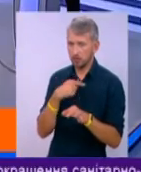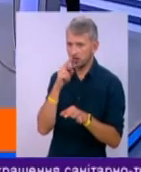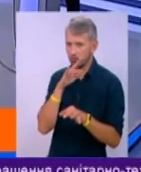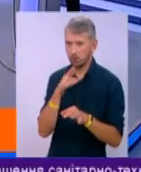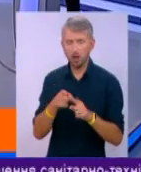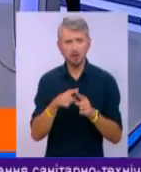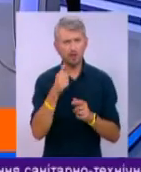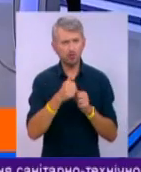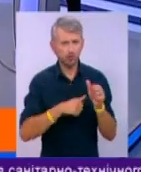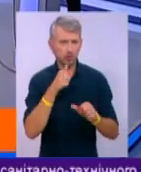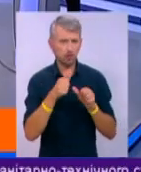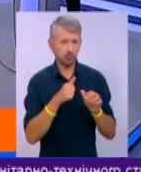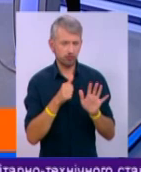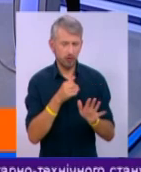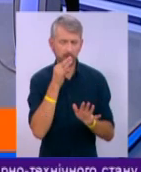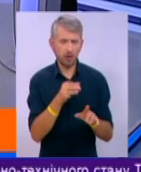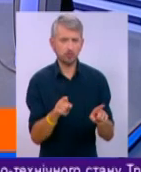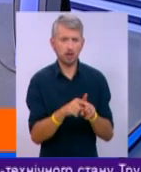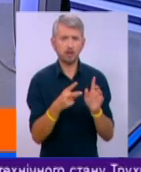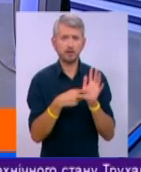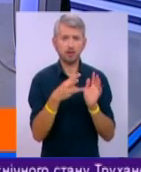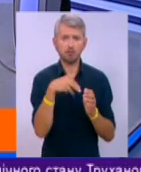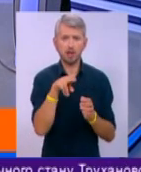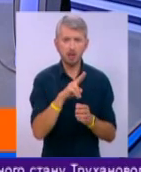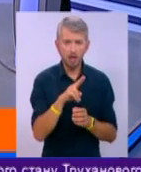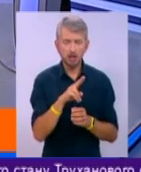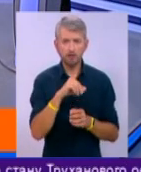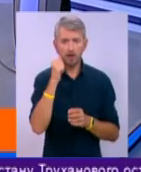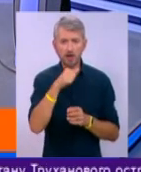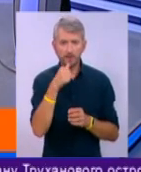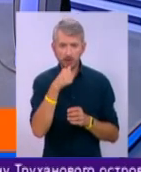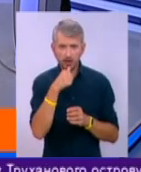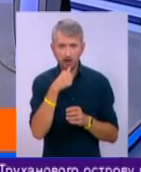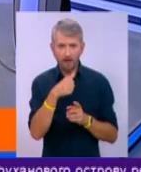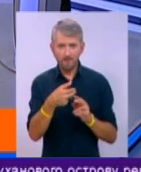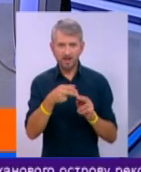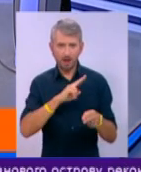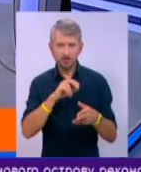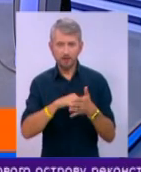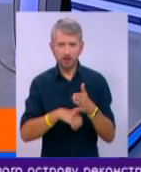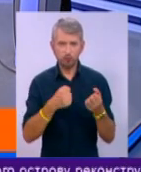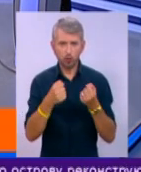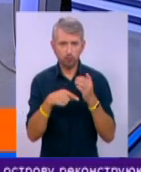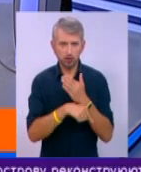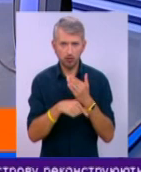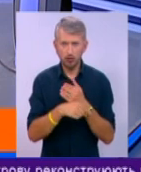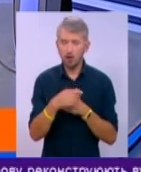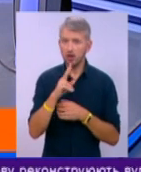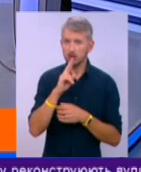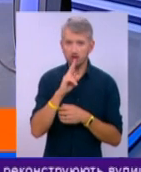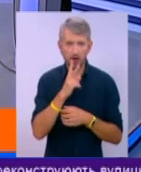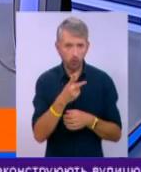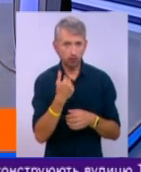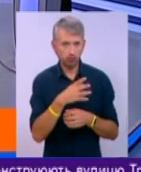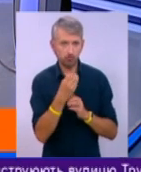це щорічно, сказано так, що 7 мільярдів в рік віддачі від боротьби з корупцією. Ну, ми з вами не володіємо інформацією. Ну, 2 роки, 14 мільярдів вже ми повинні отримати.